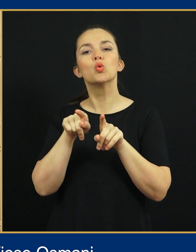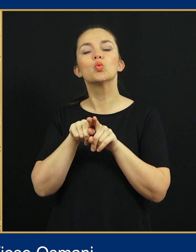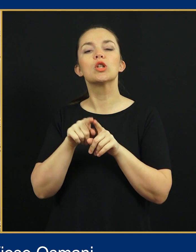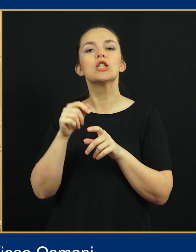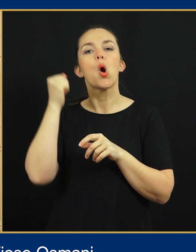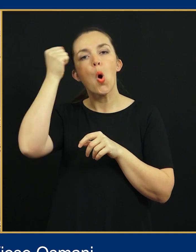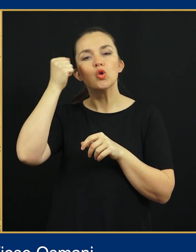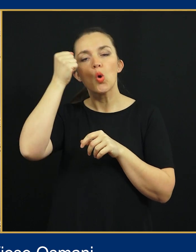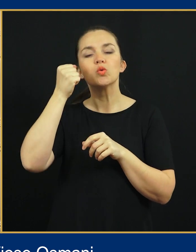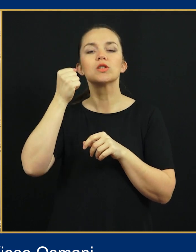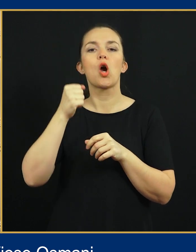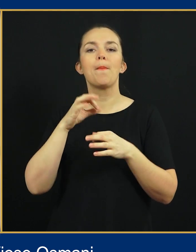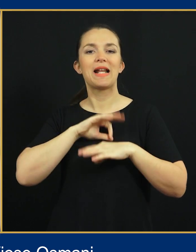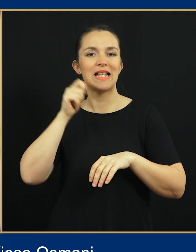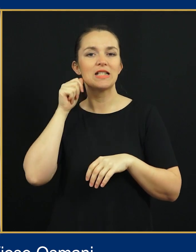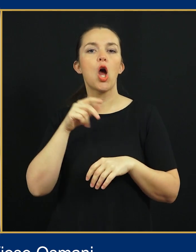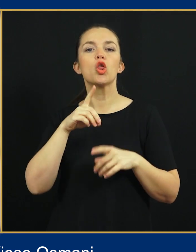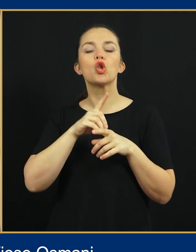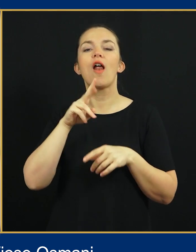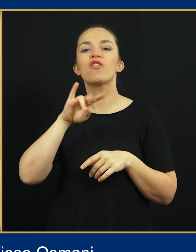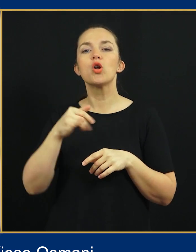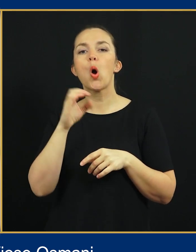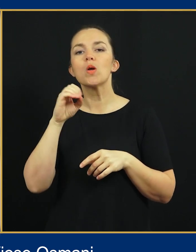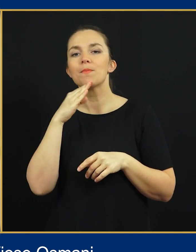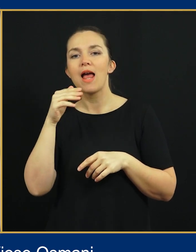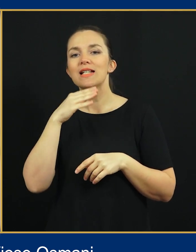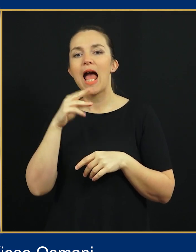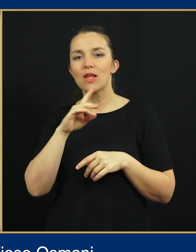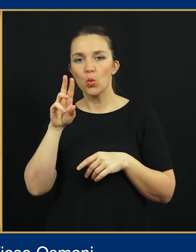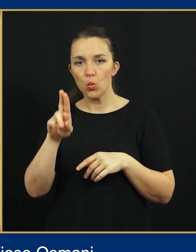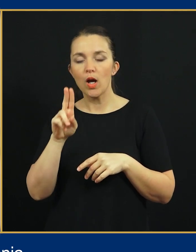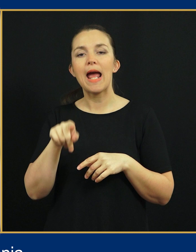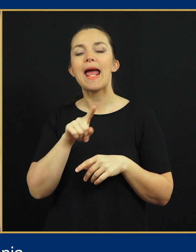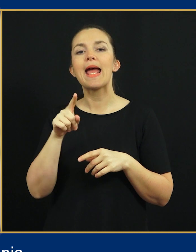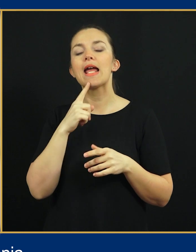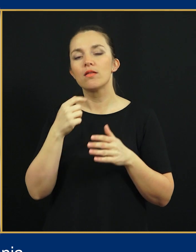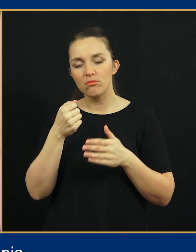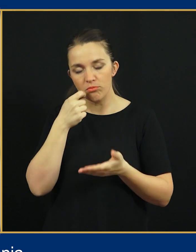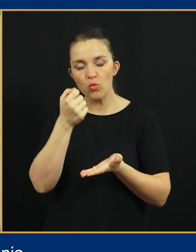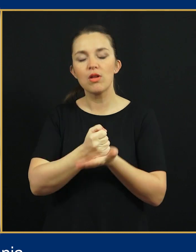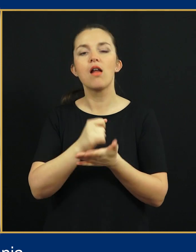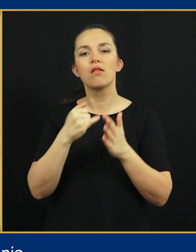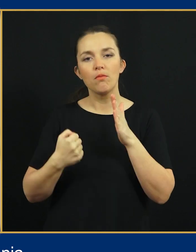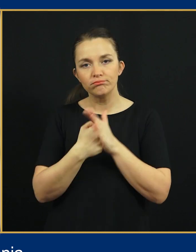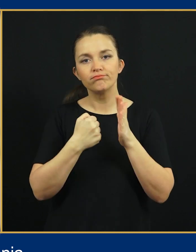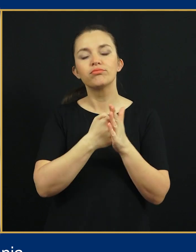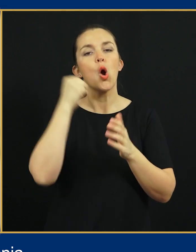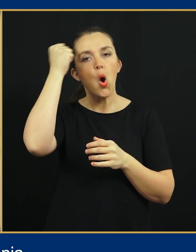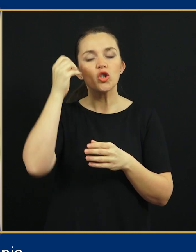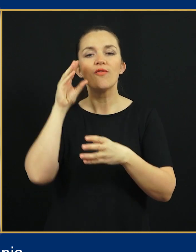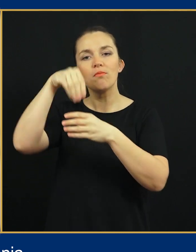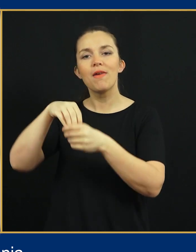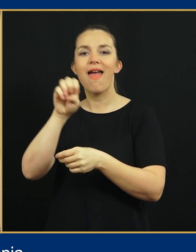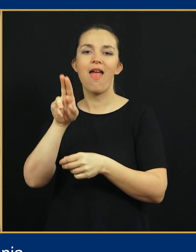predsednico dr. Vjoso Osmani Sadriu in poudarila slovensko podporo kosovski poti približevanja članstvu